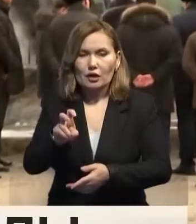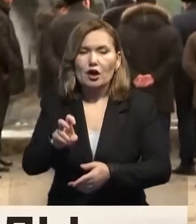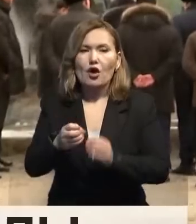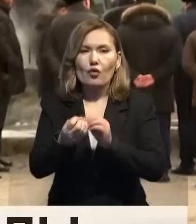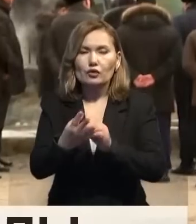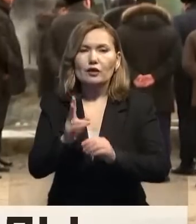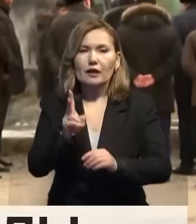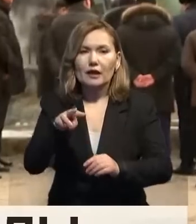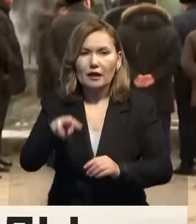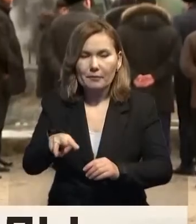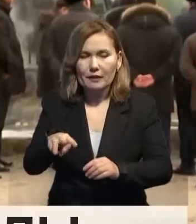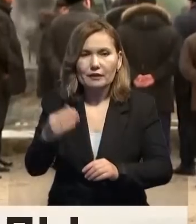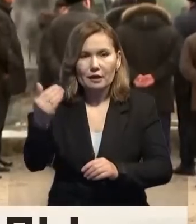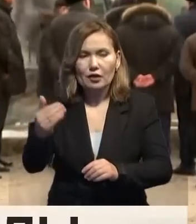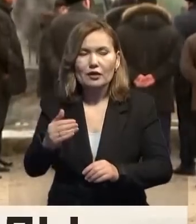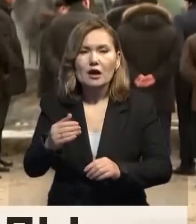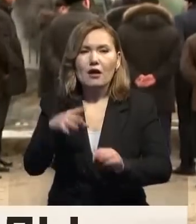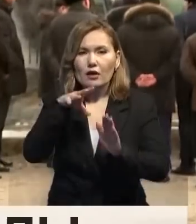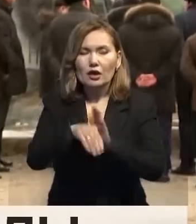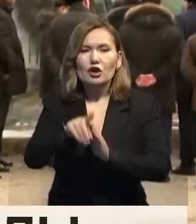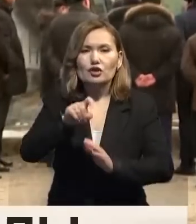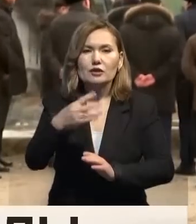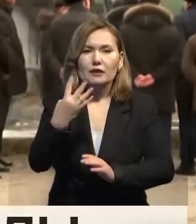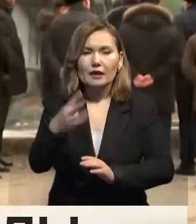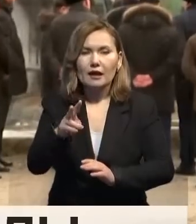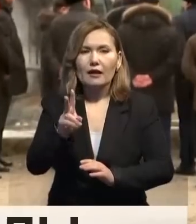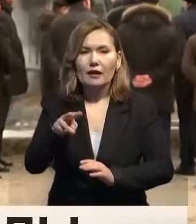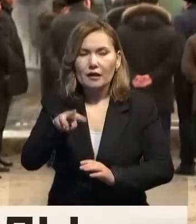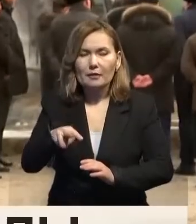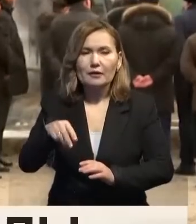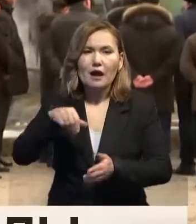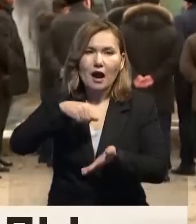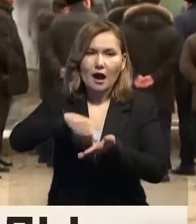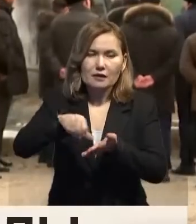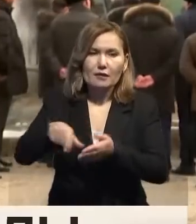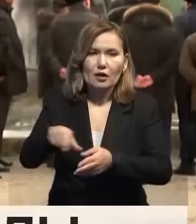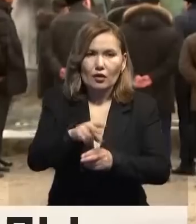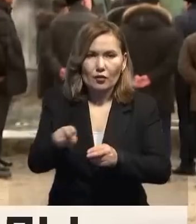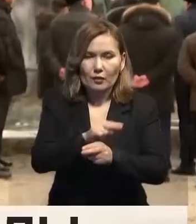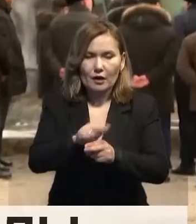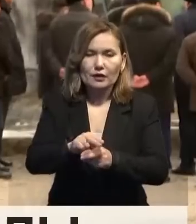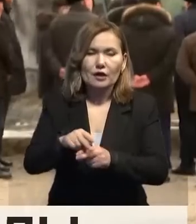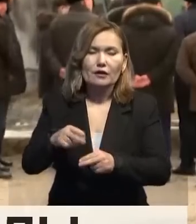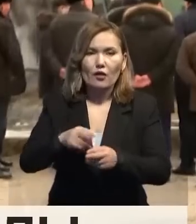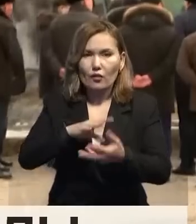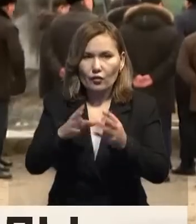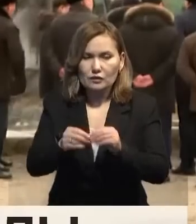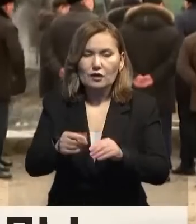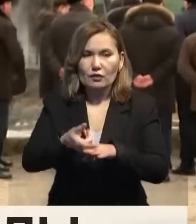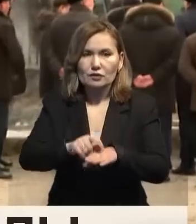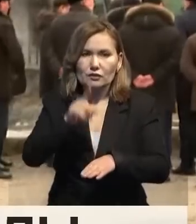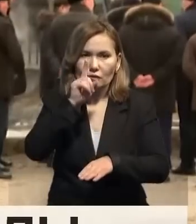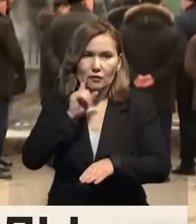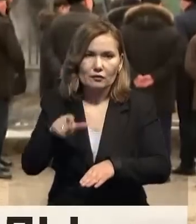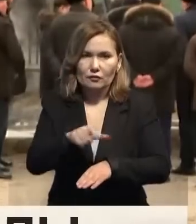214 шақырым болса, соның 140 шақырымына асфальт жамылғысын беріп, көлік жүрісін береміз деген мақсатта